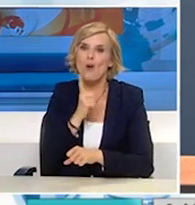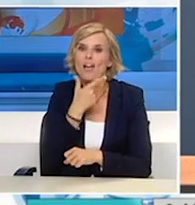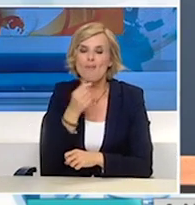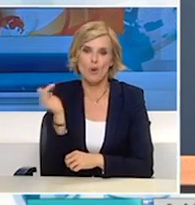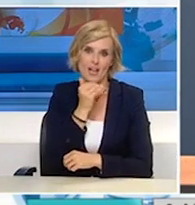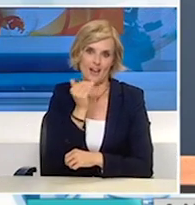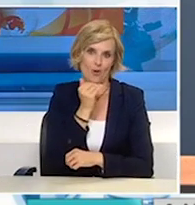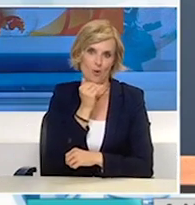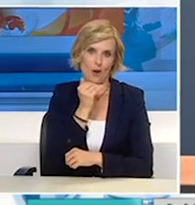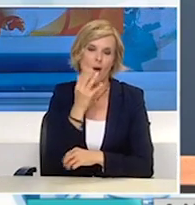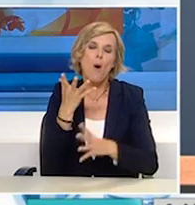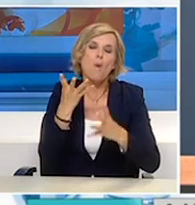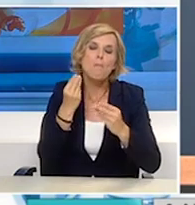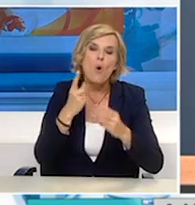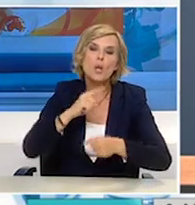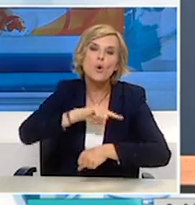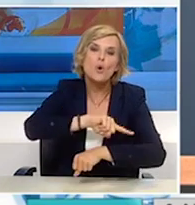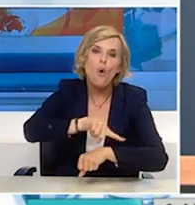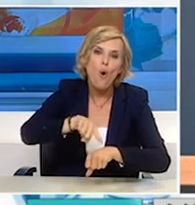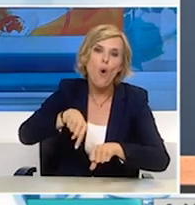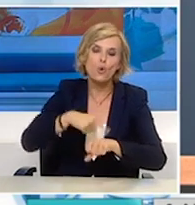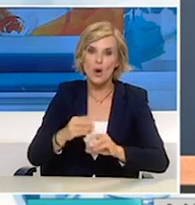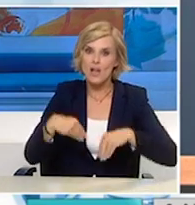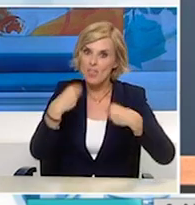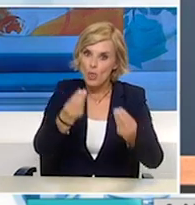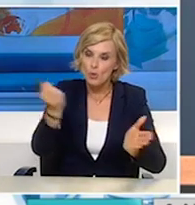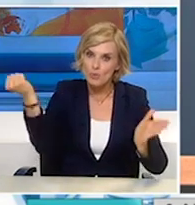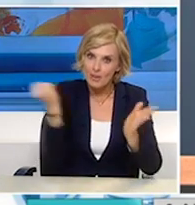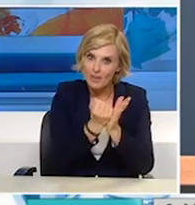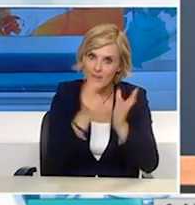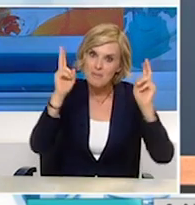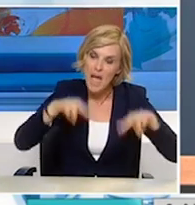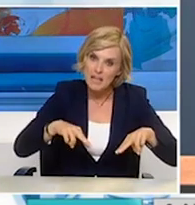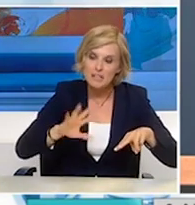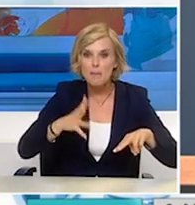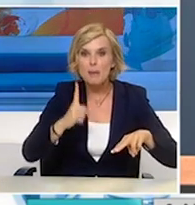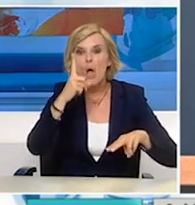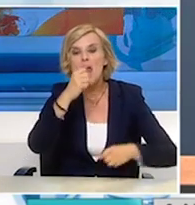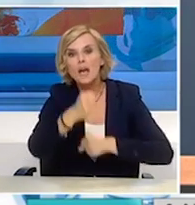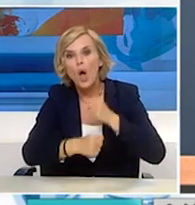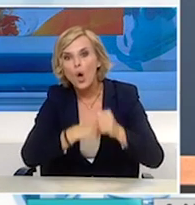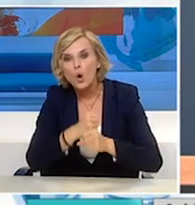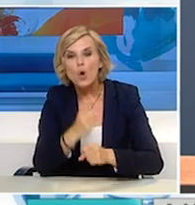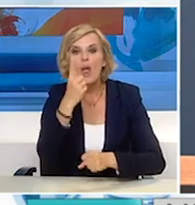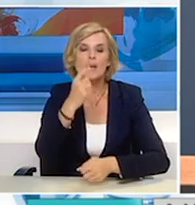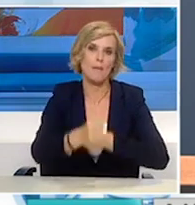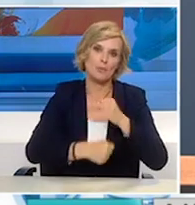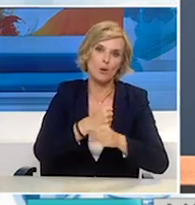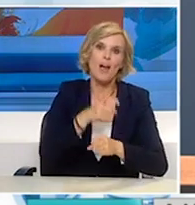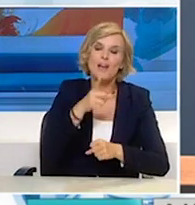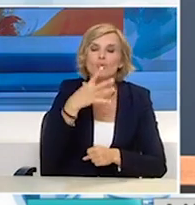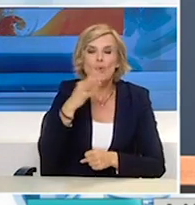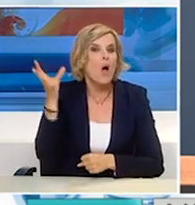διαρκούν μεγάλο χρονικό διάστημα και μέχρι να δοθεί η έγκριση περνάνε ένας χρόνος ή και ενάμισης. Άρα γι' αυτό ακούτε από